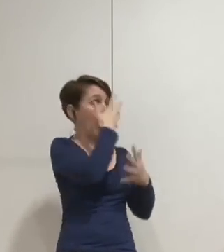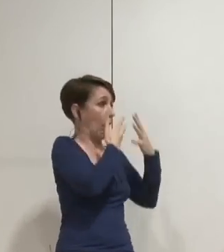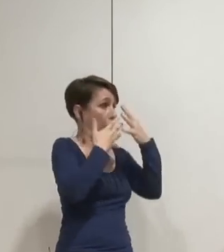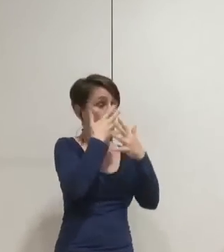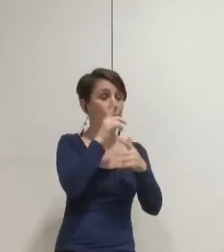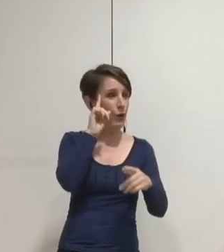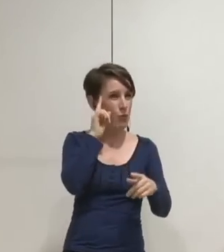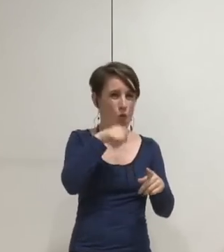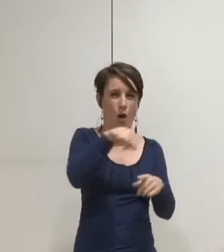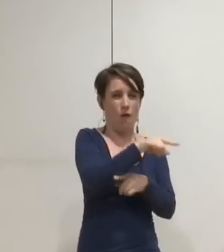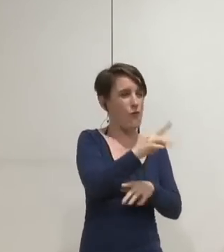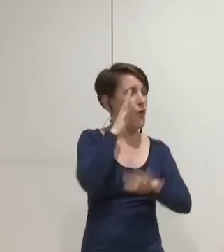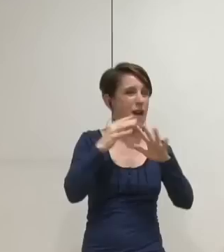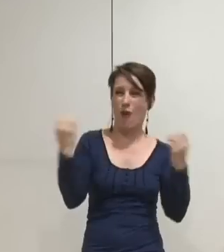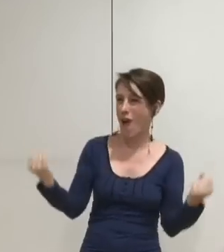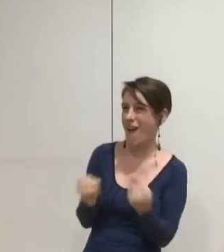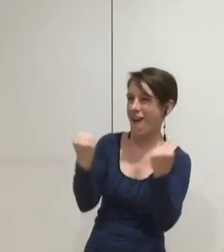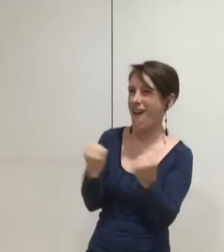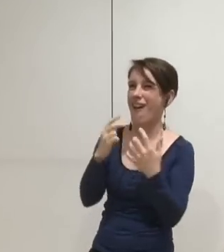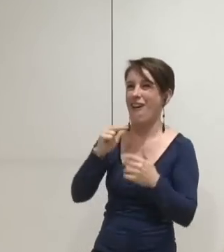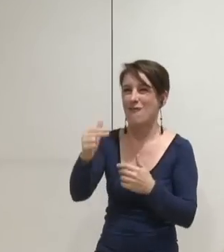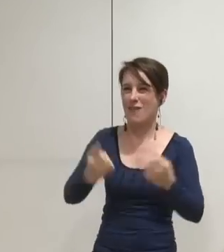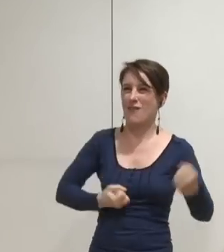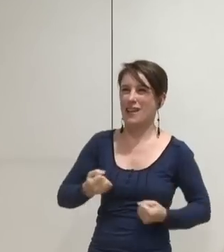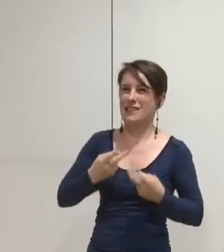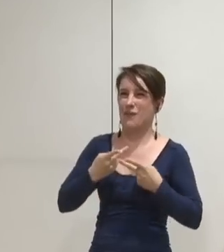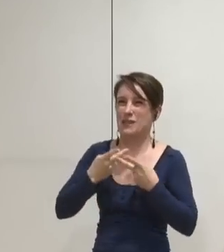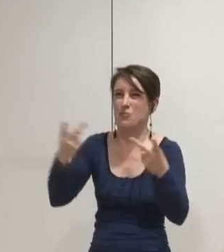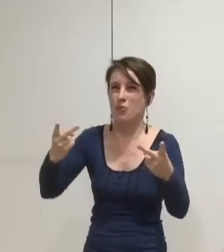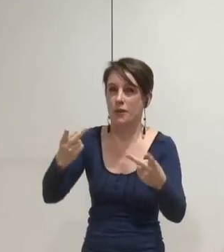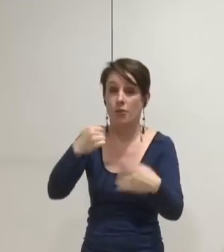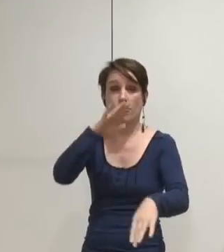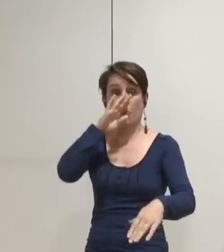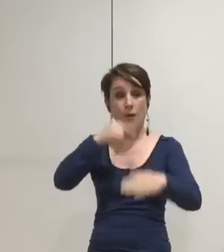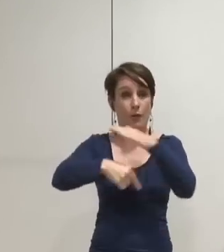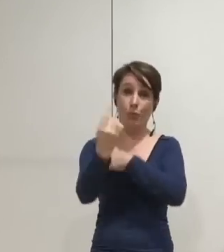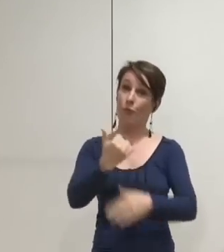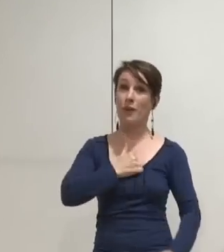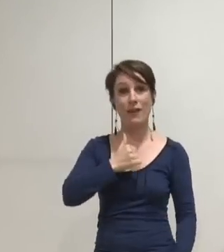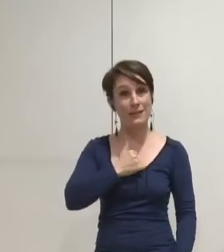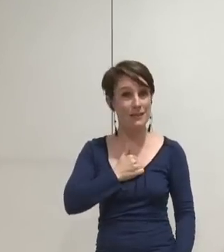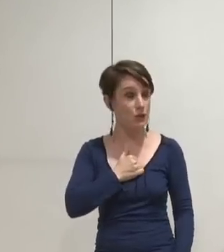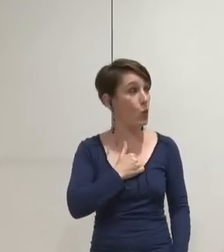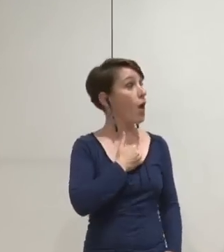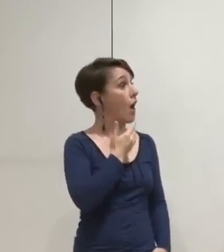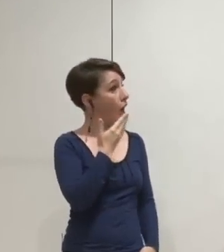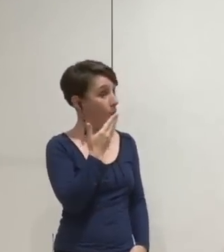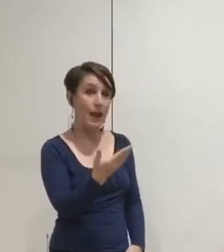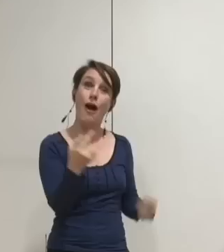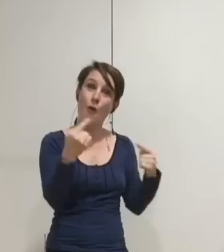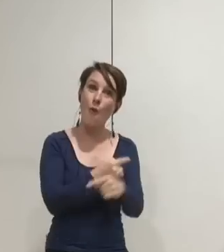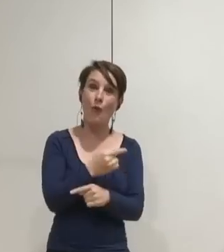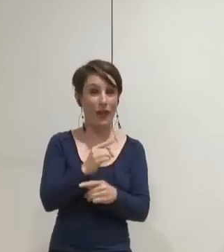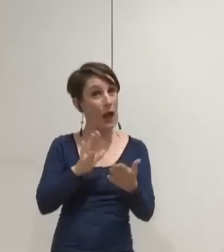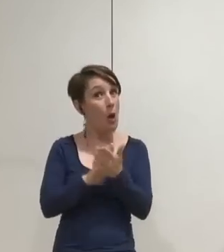sur la municipalisation des services et qu'aujourd'hui on arrive à une privatisation voilà quand même une de vos promesses qui va effectivement